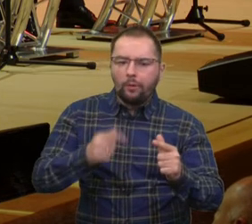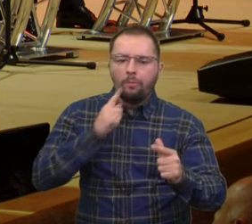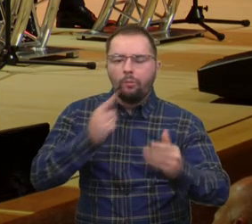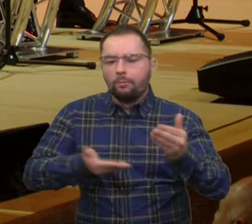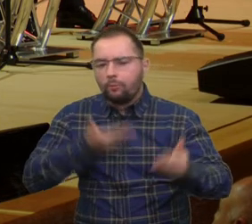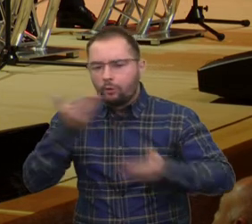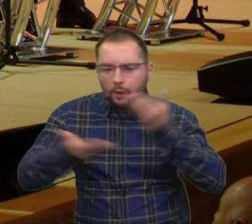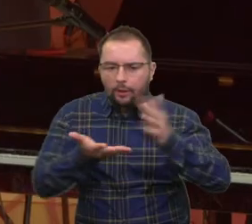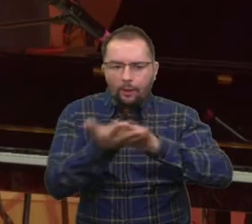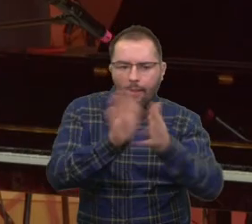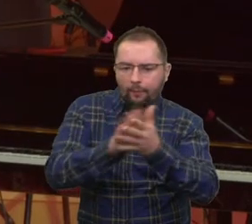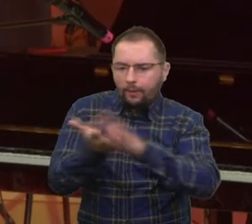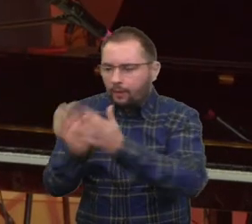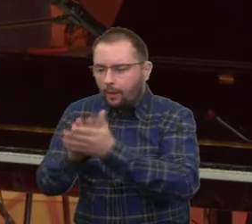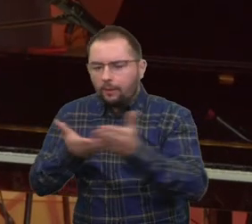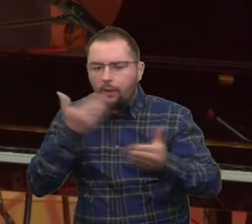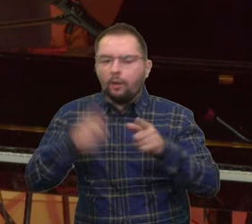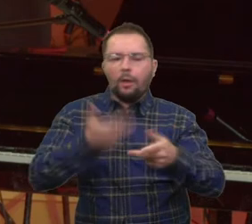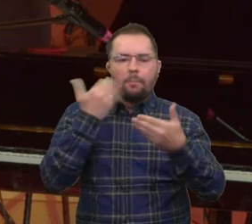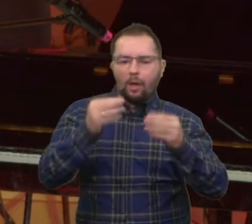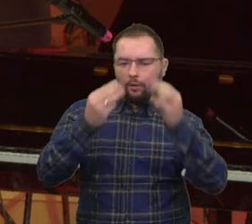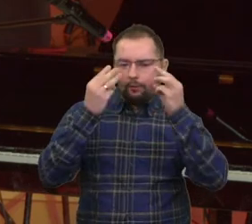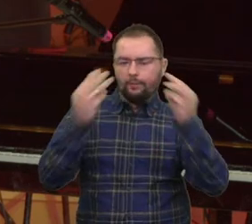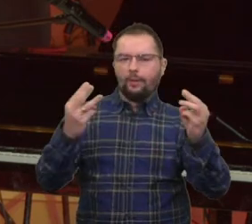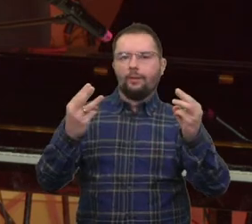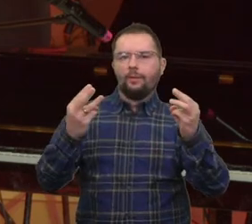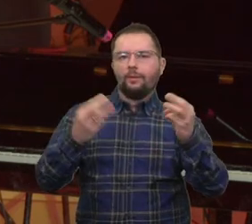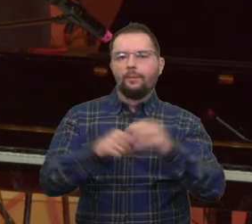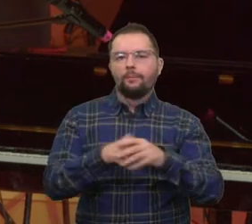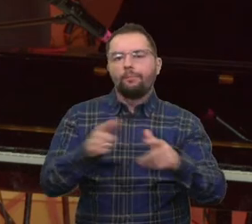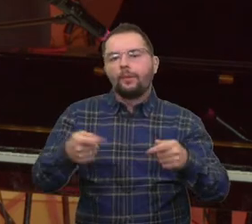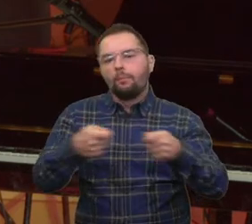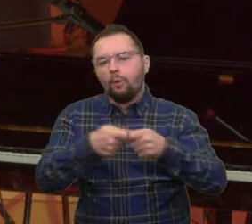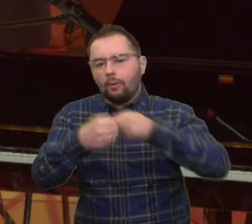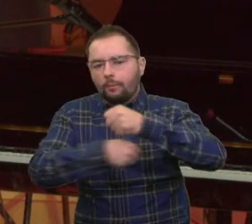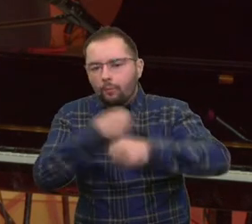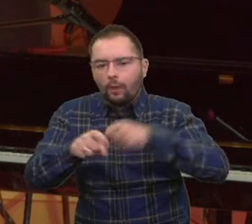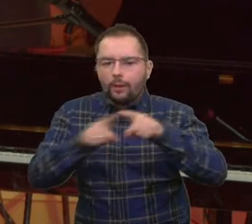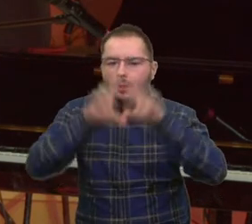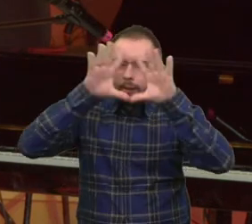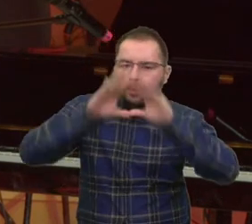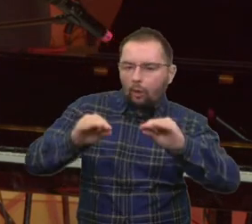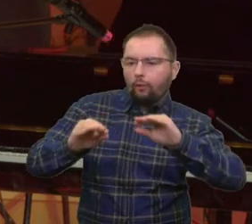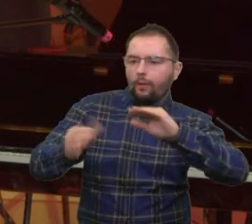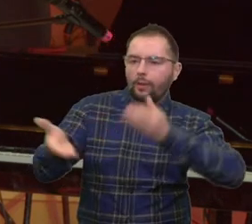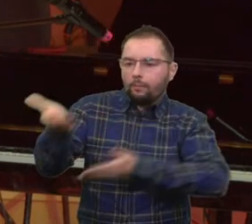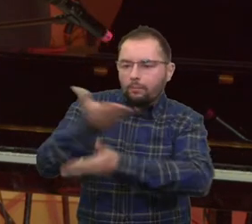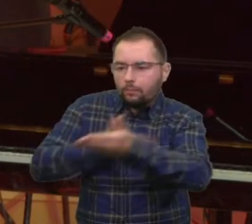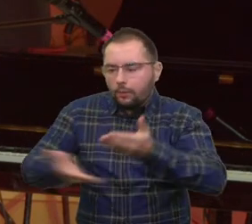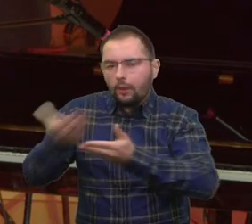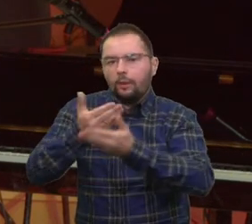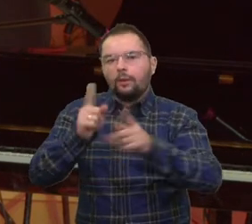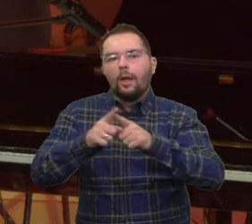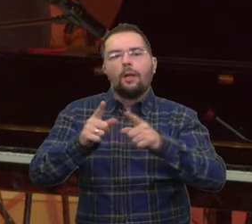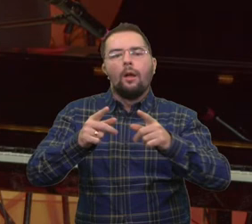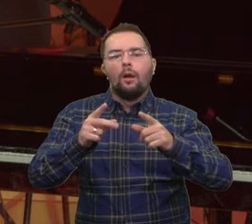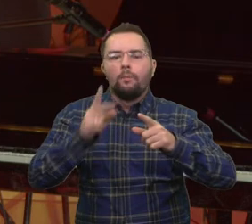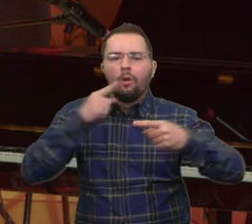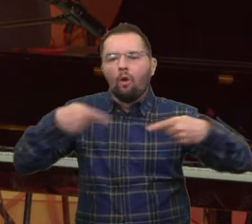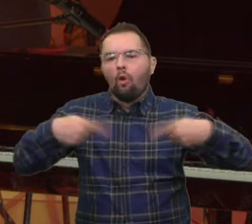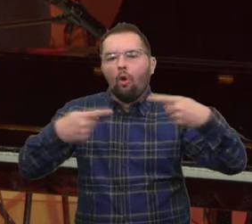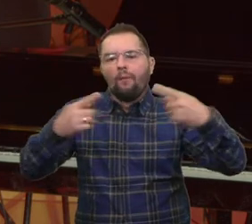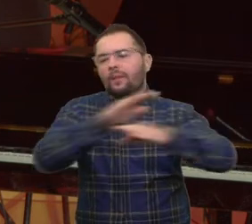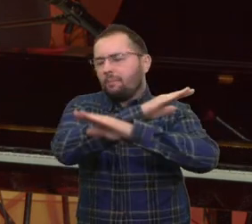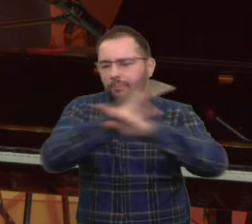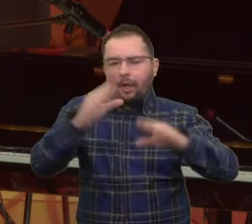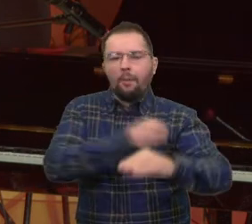lata, bo to jest bardzo ważne, żeby współpracować, szanować się, żeby zakończyć ten konflikt polsko-polski,